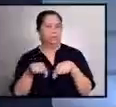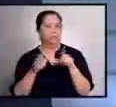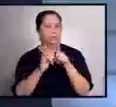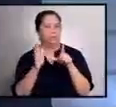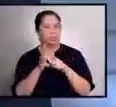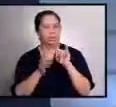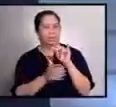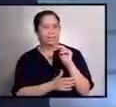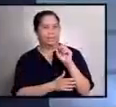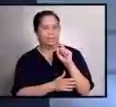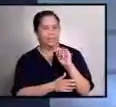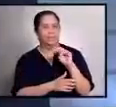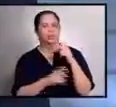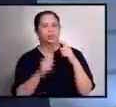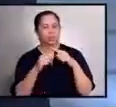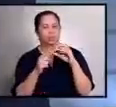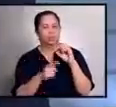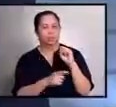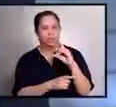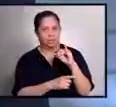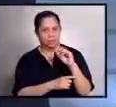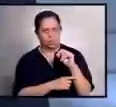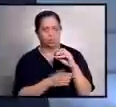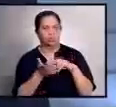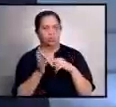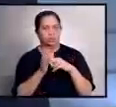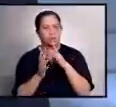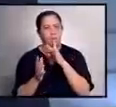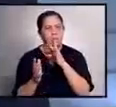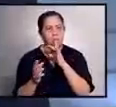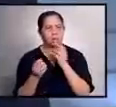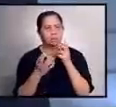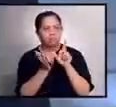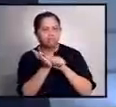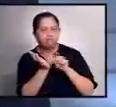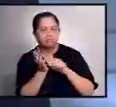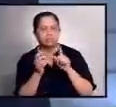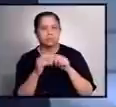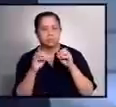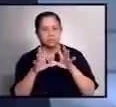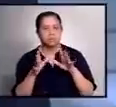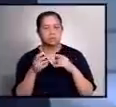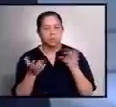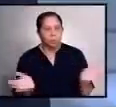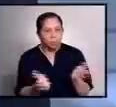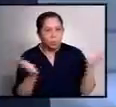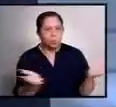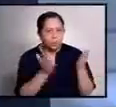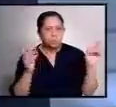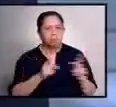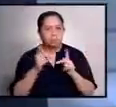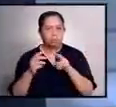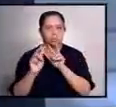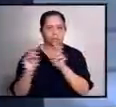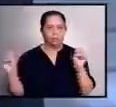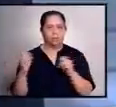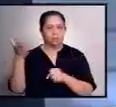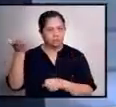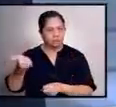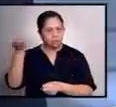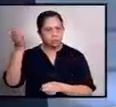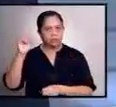na inciting to sedition. Dagdag pa rin ang mga speeches o publications that can stir up people versus